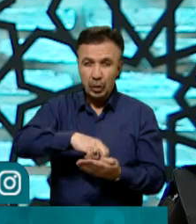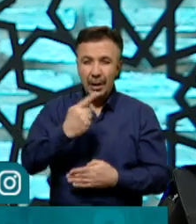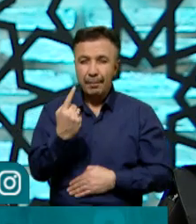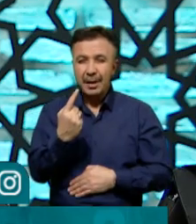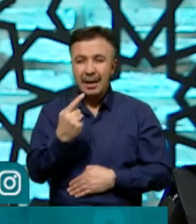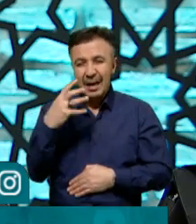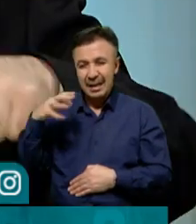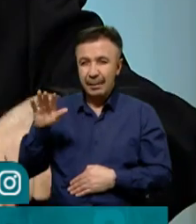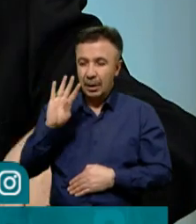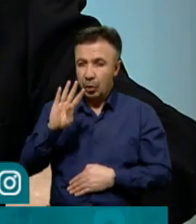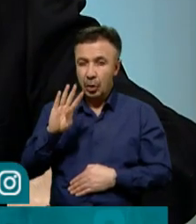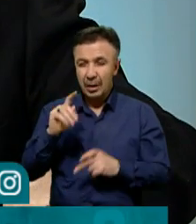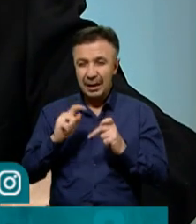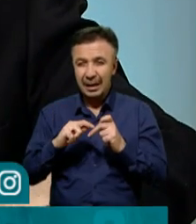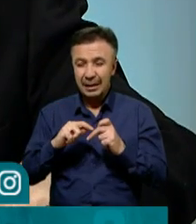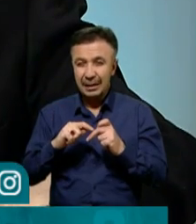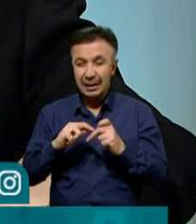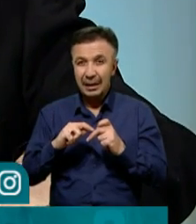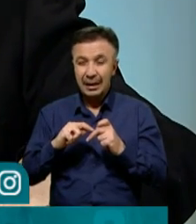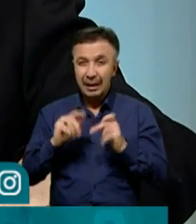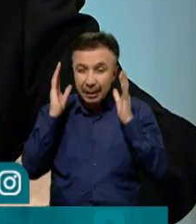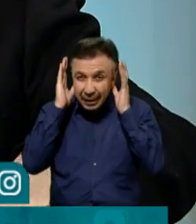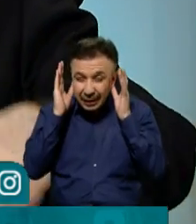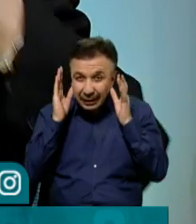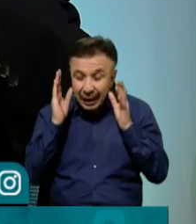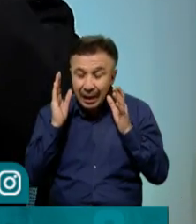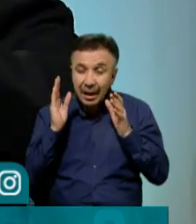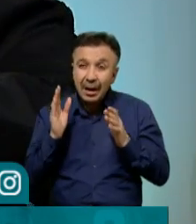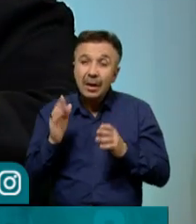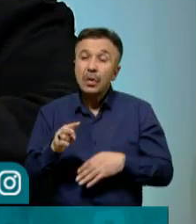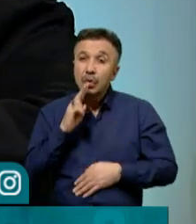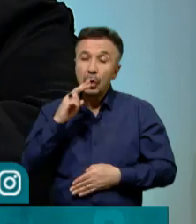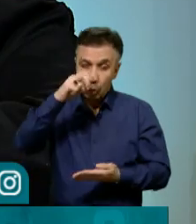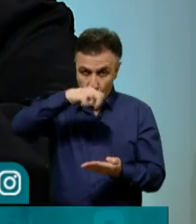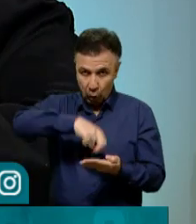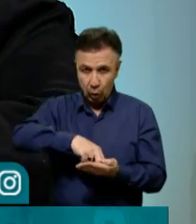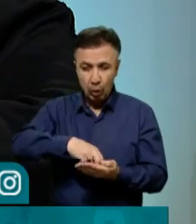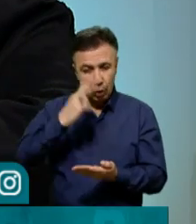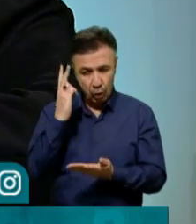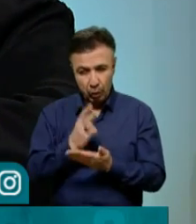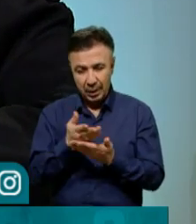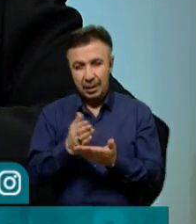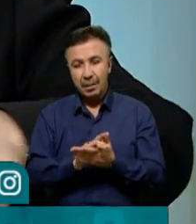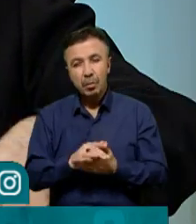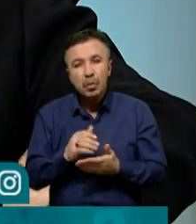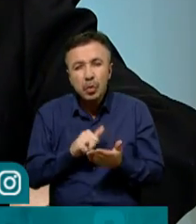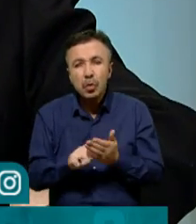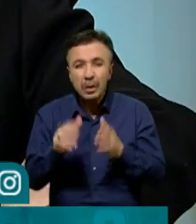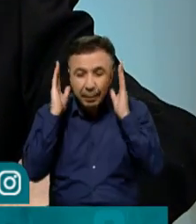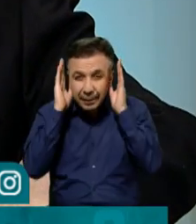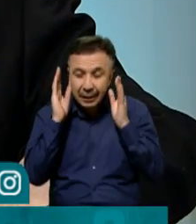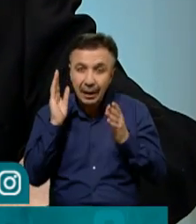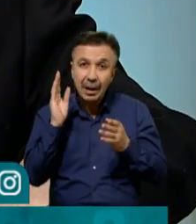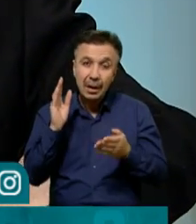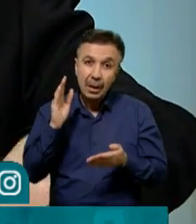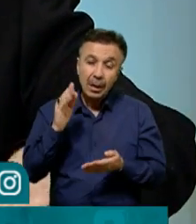kılsak bile İlk o zaman onun son oturuş hükmündedir. Dolayısıyla nasıl ki bütün namazlarda son oturuş farz ise, gayri